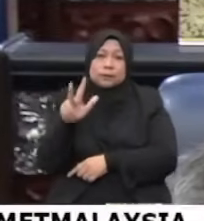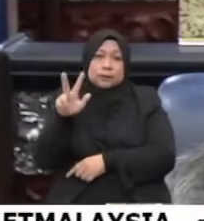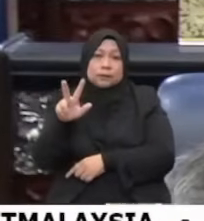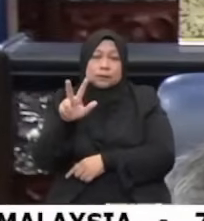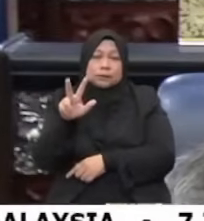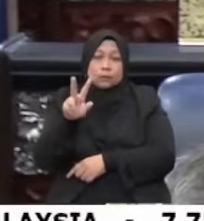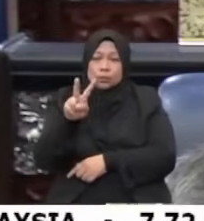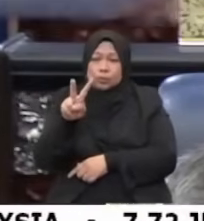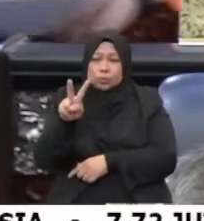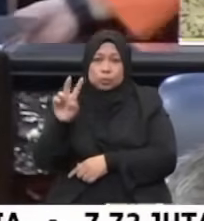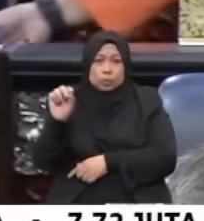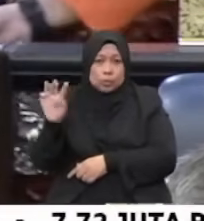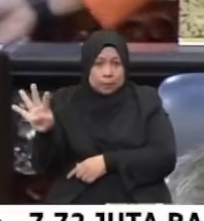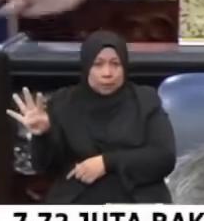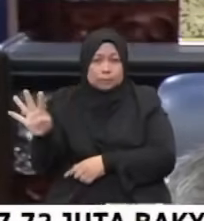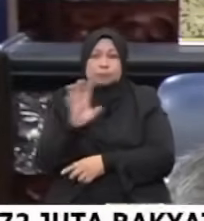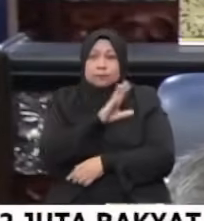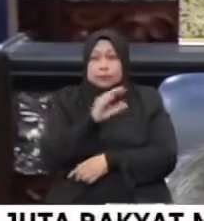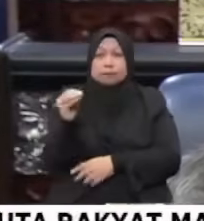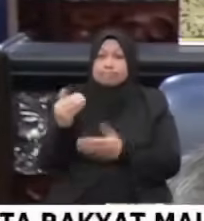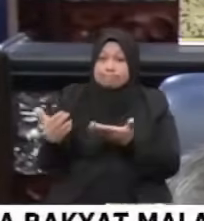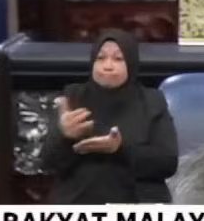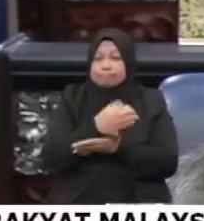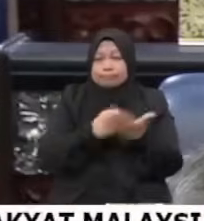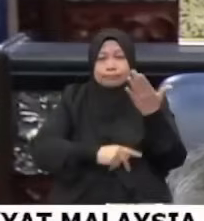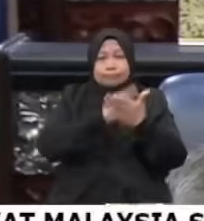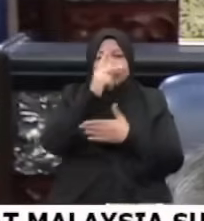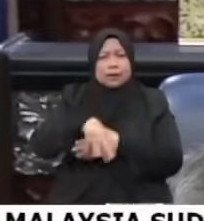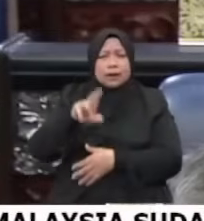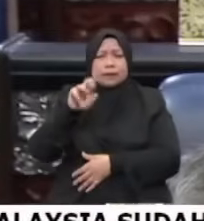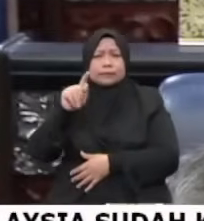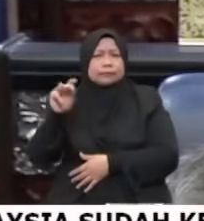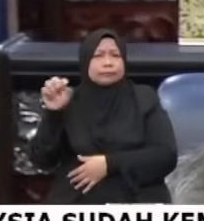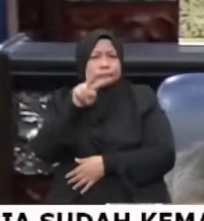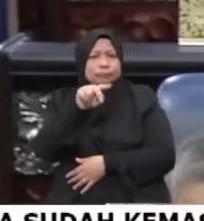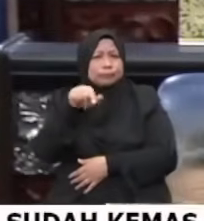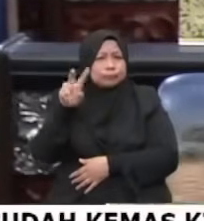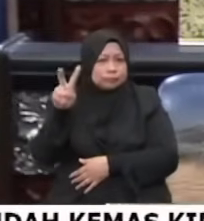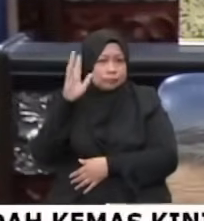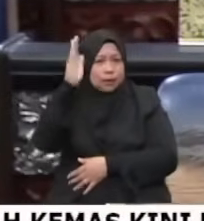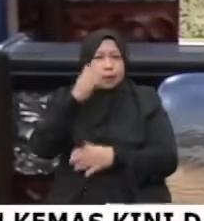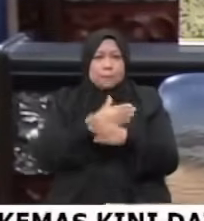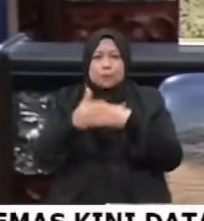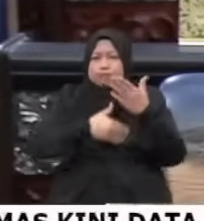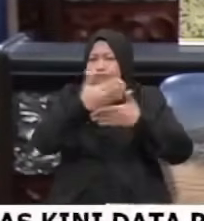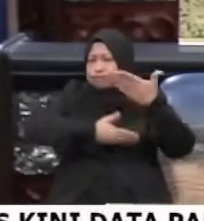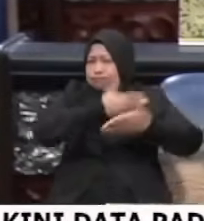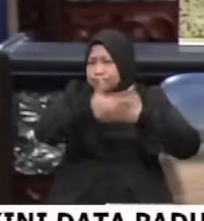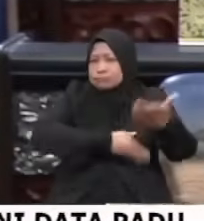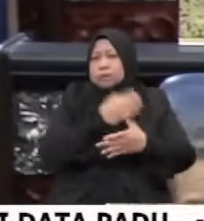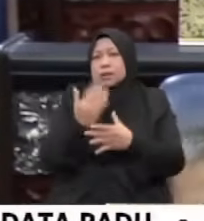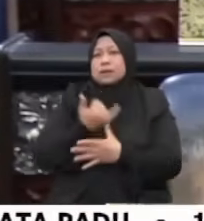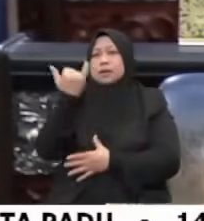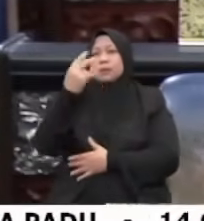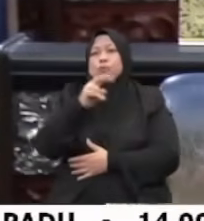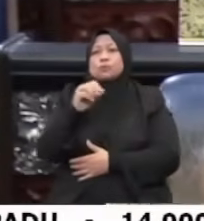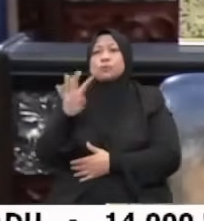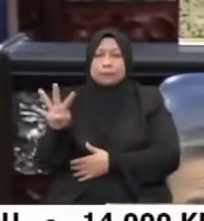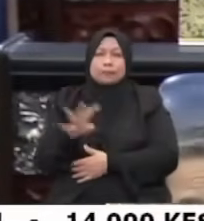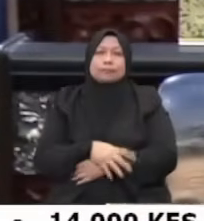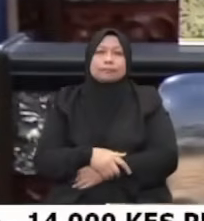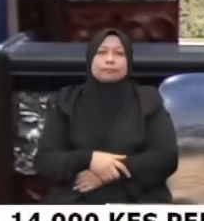2024 dan hasil daripada program rtk 2.0 yang akan berakhir prosesnya pada Jun